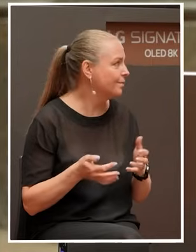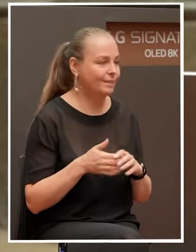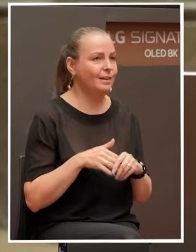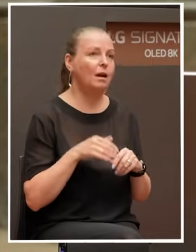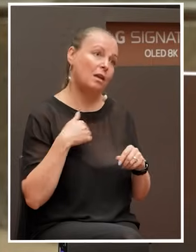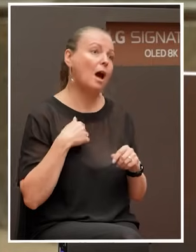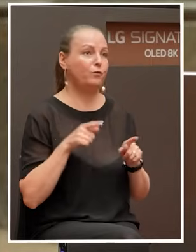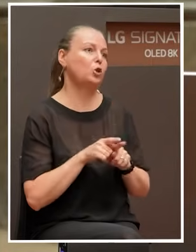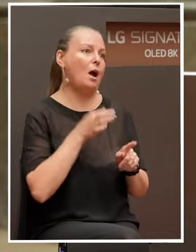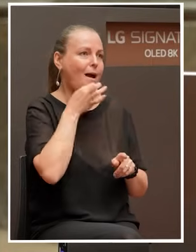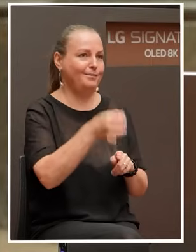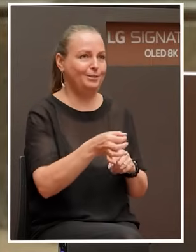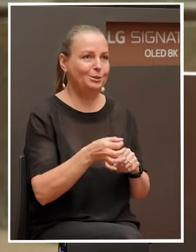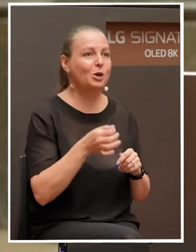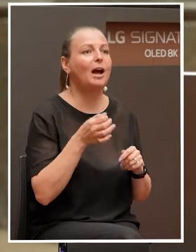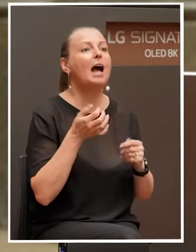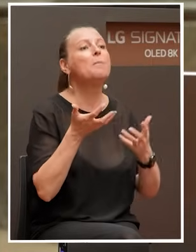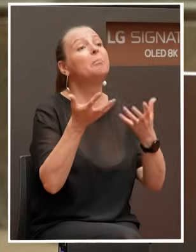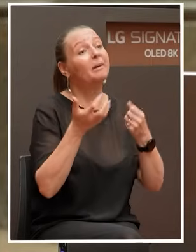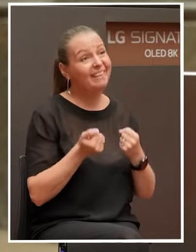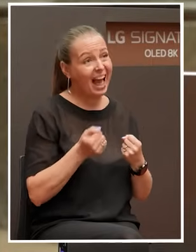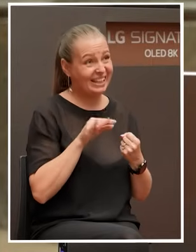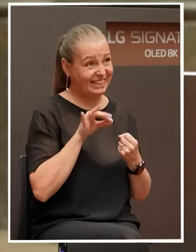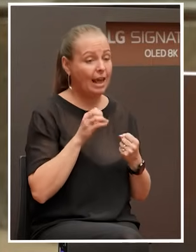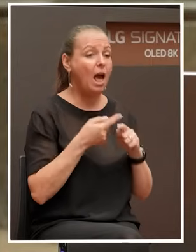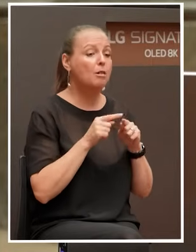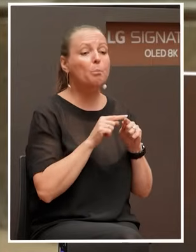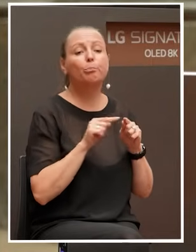Вот так я отвечу. Да? Приятие – процесс динамический.